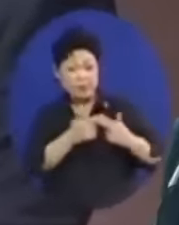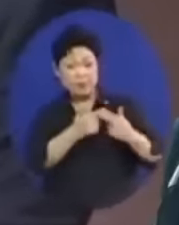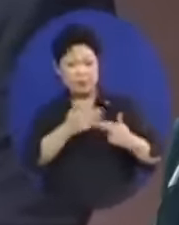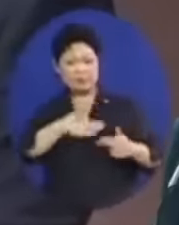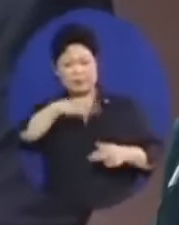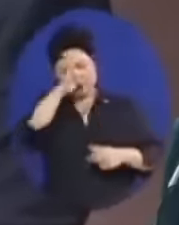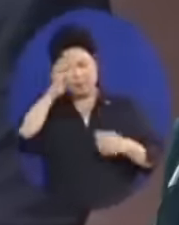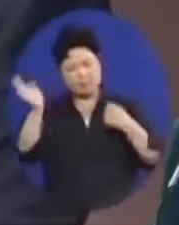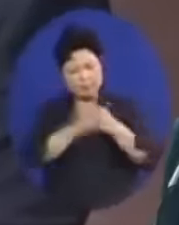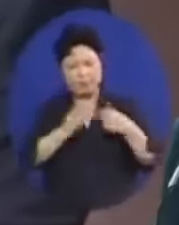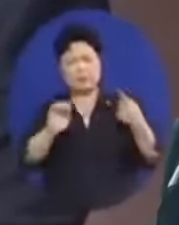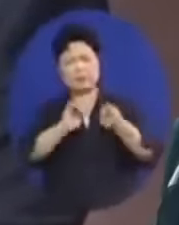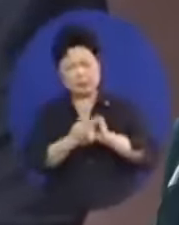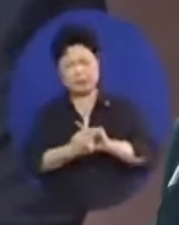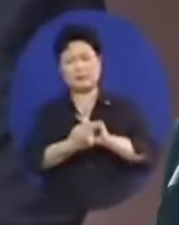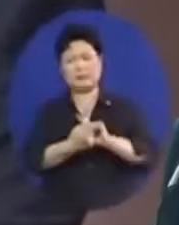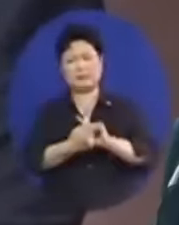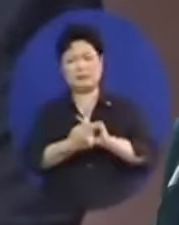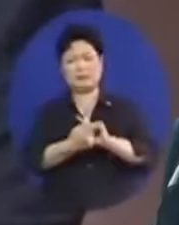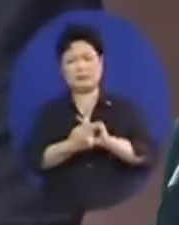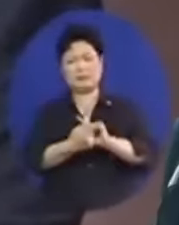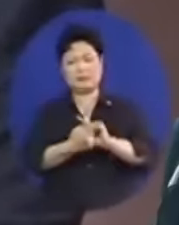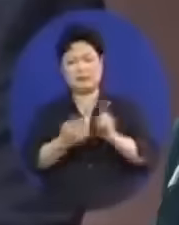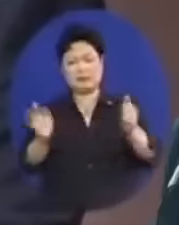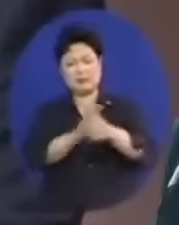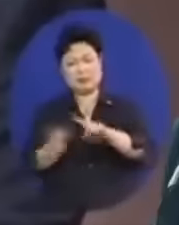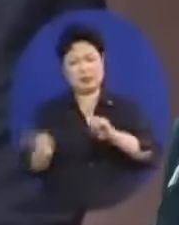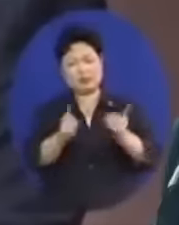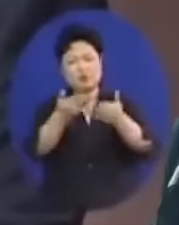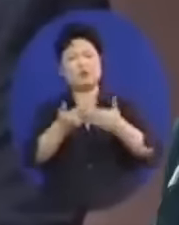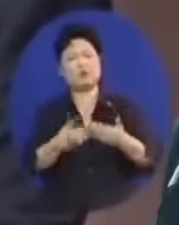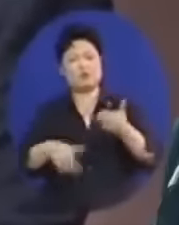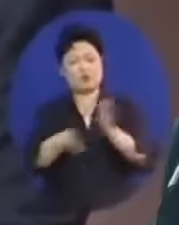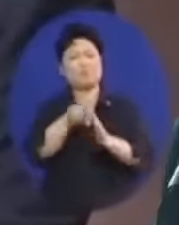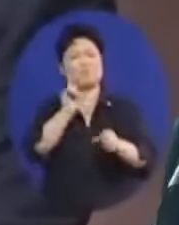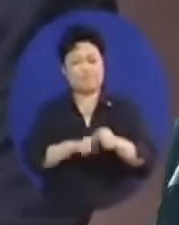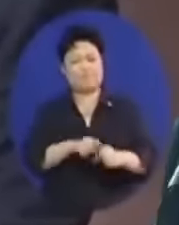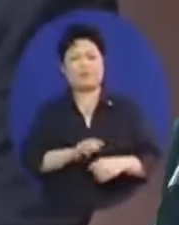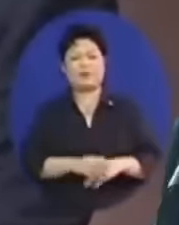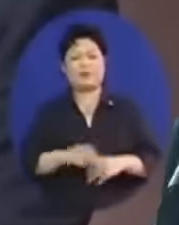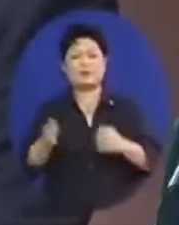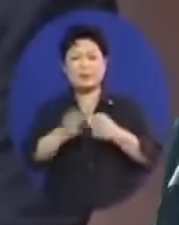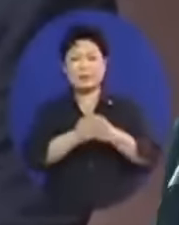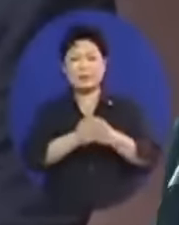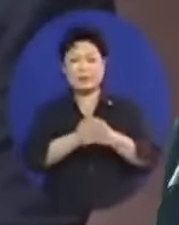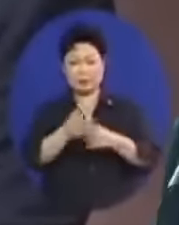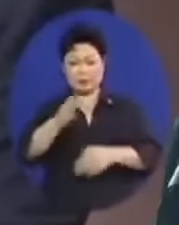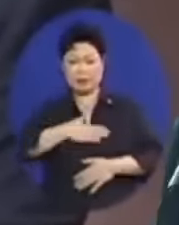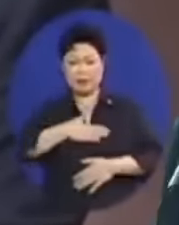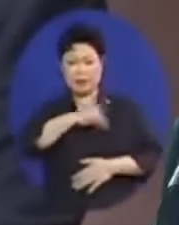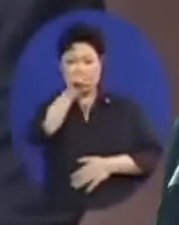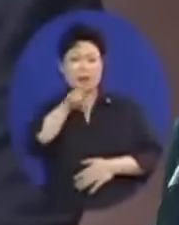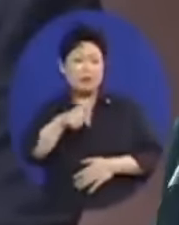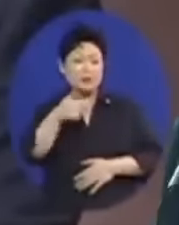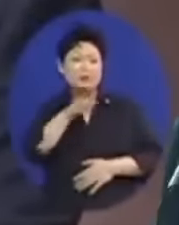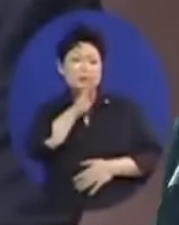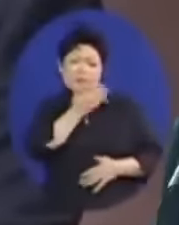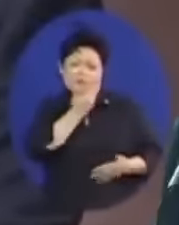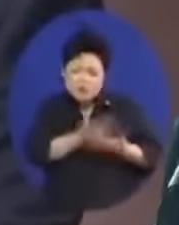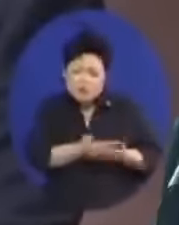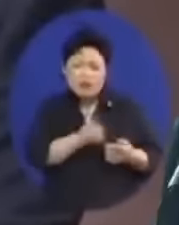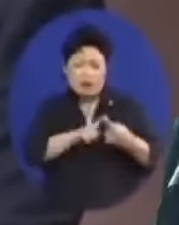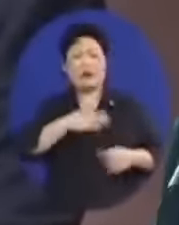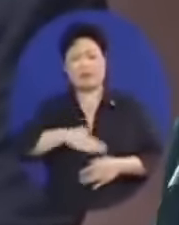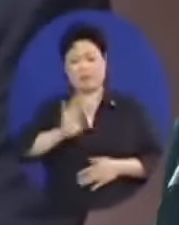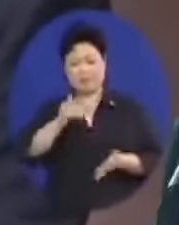병을 대신 알아주기 위해서 그렇게 했다는 것입니다. 그러므로 나라는 존재가 굉장히 귀한 것을 알게 되는